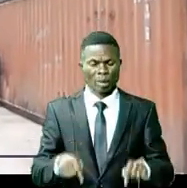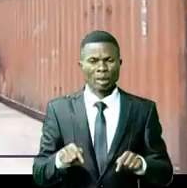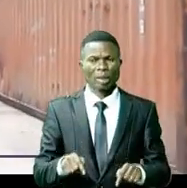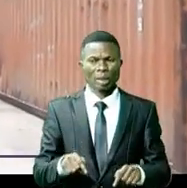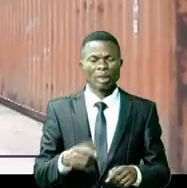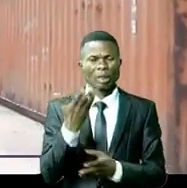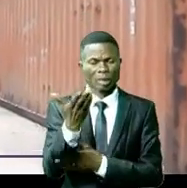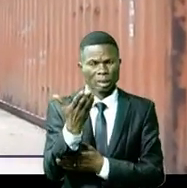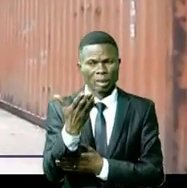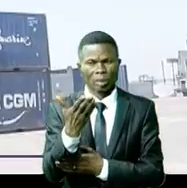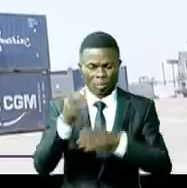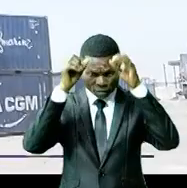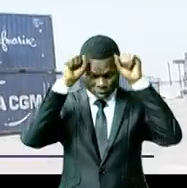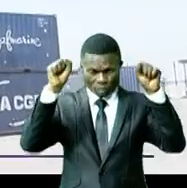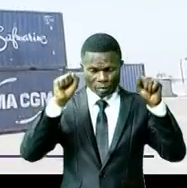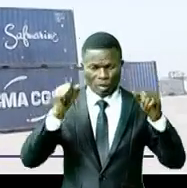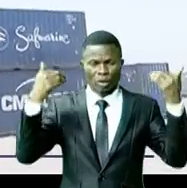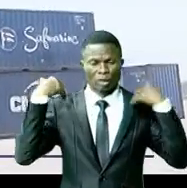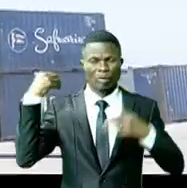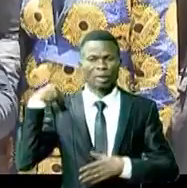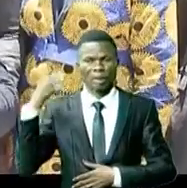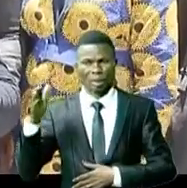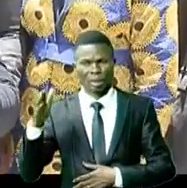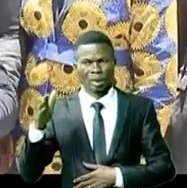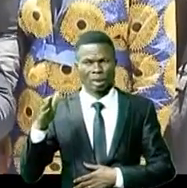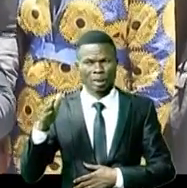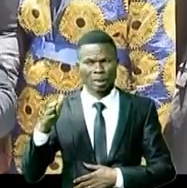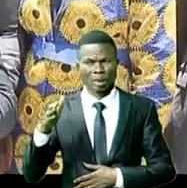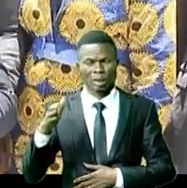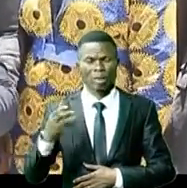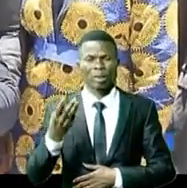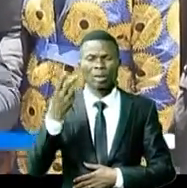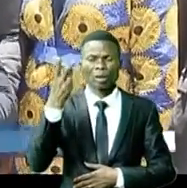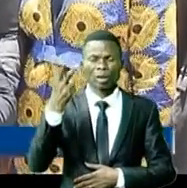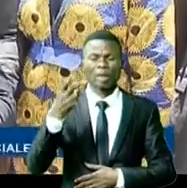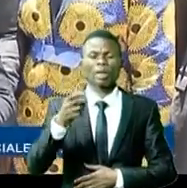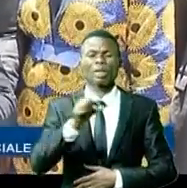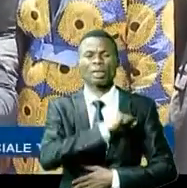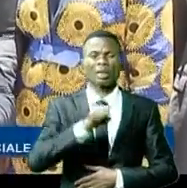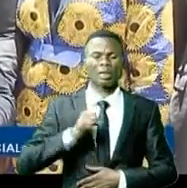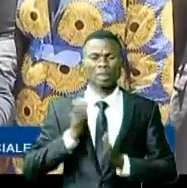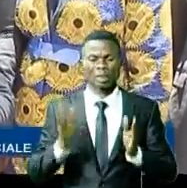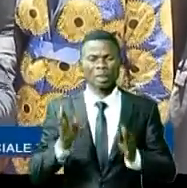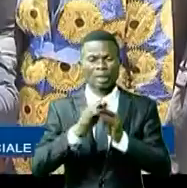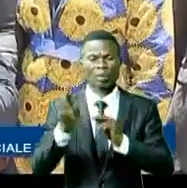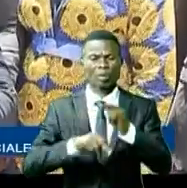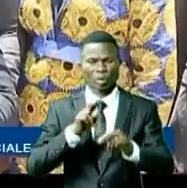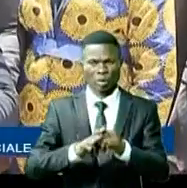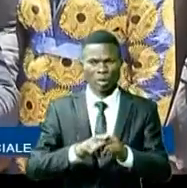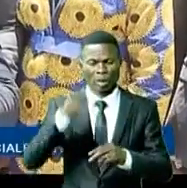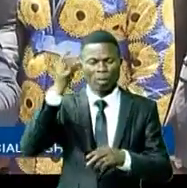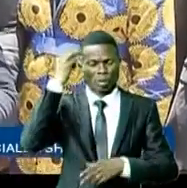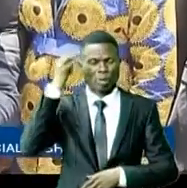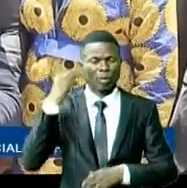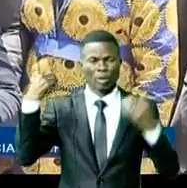et sollicitons auprès du président de la République, chef de l'État, les deux chambres du Parlement, l'Assemblée nationale et le Sénat, le premier